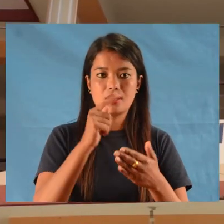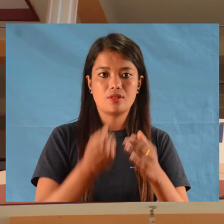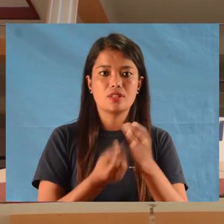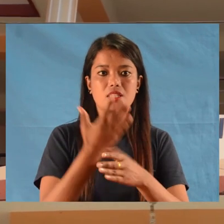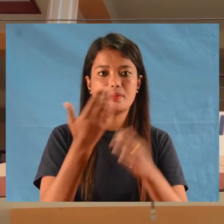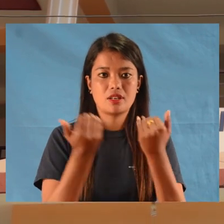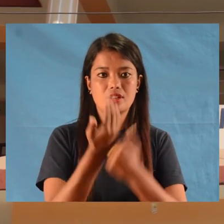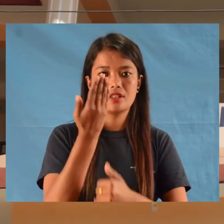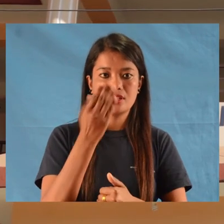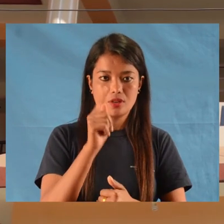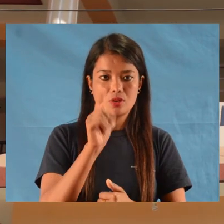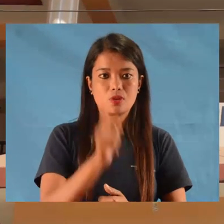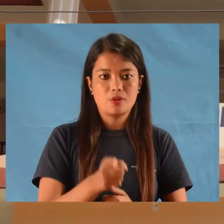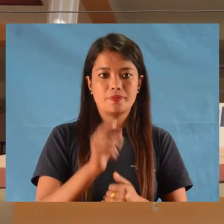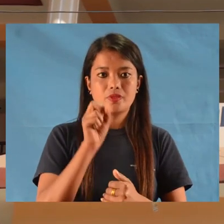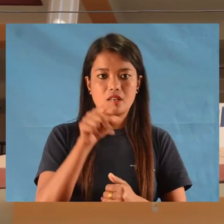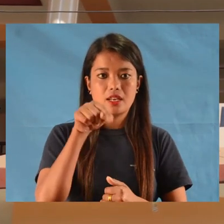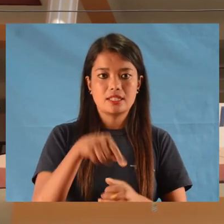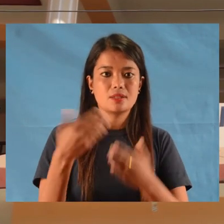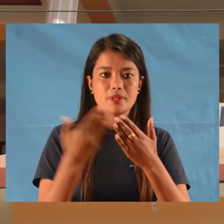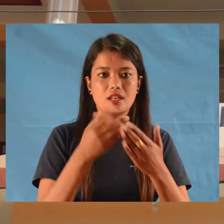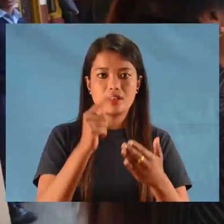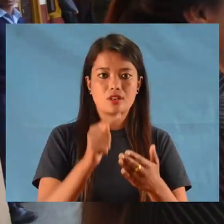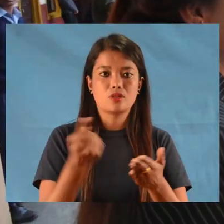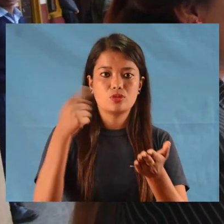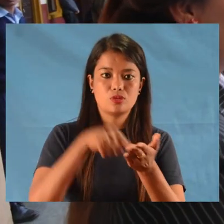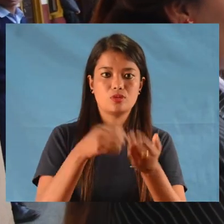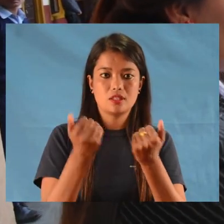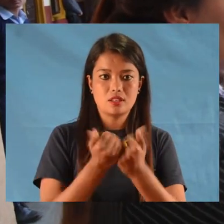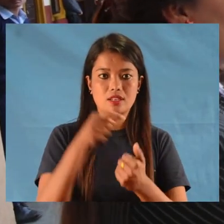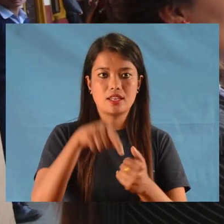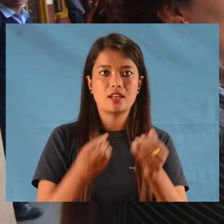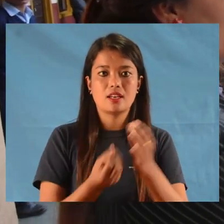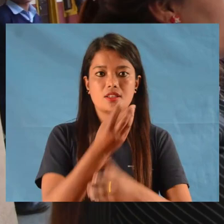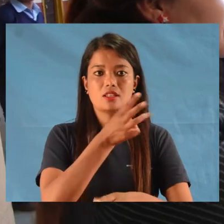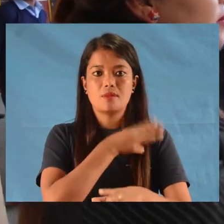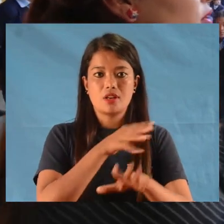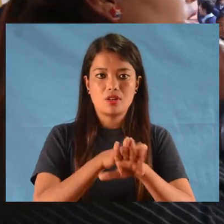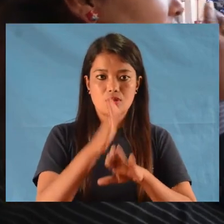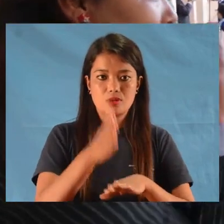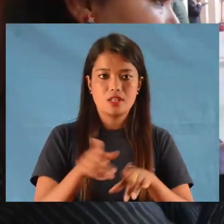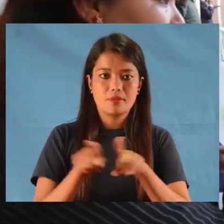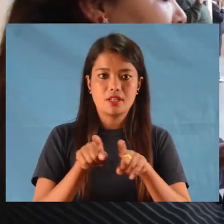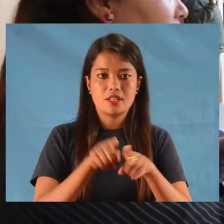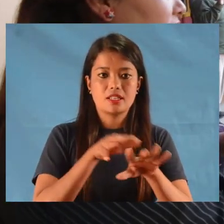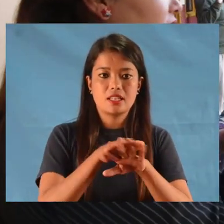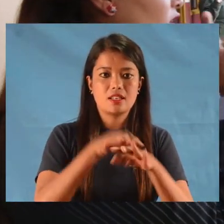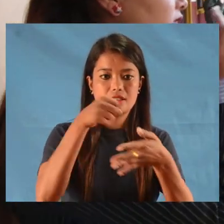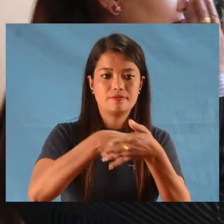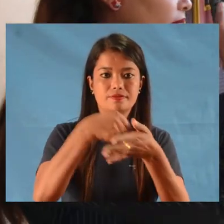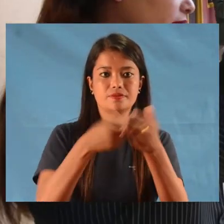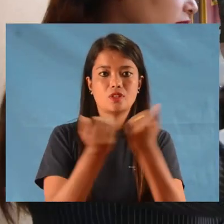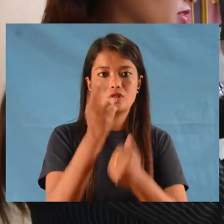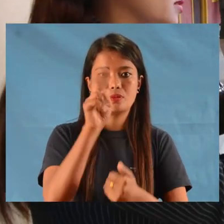बहिरा आवासीय बिद्यालाई को स्थापना गरियेको हो तर एस बिद्यालाई को सुरुआत गर्न यहांका सस्थापक